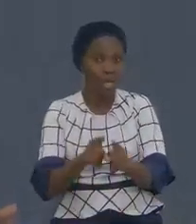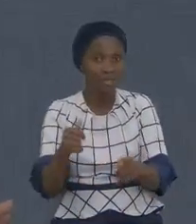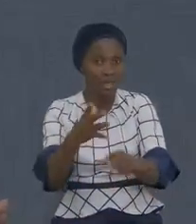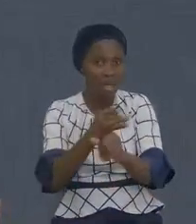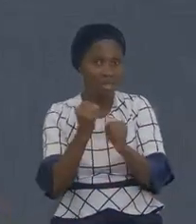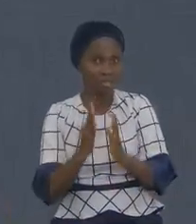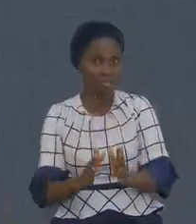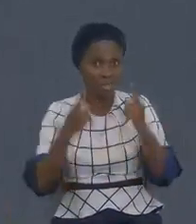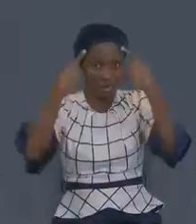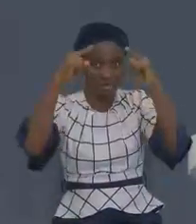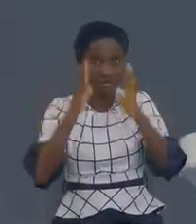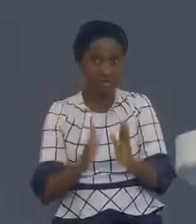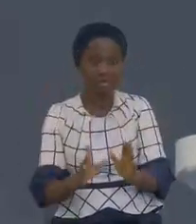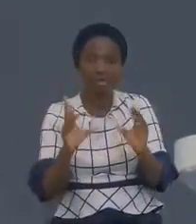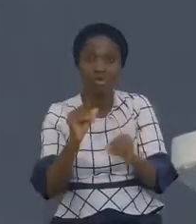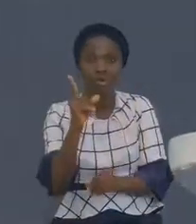Personne ne le fera.